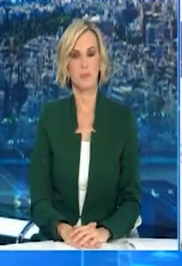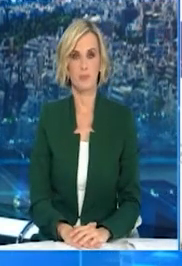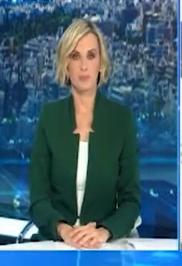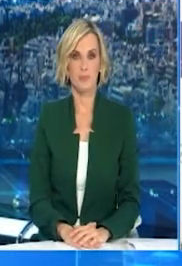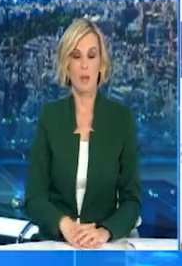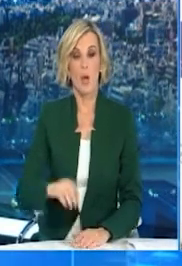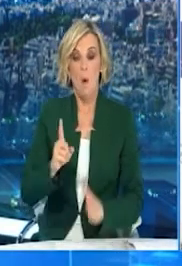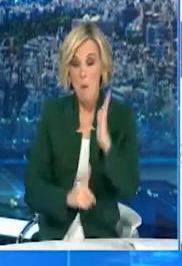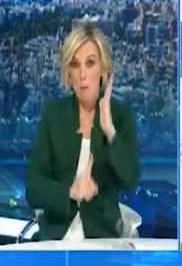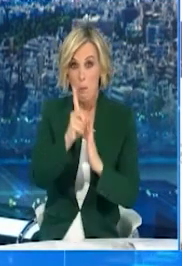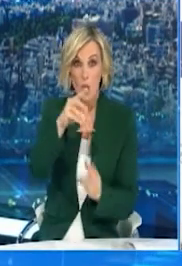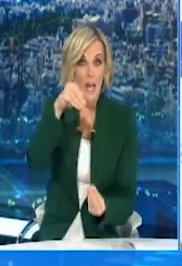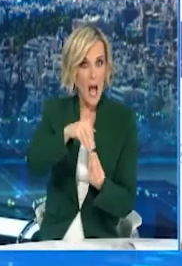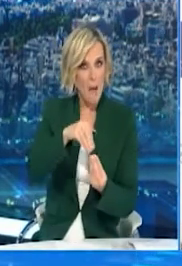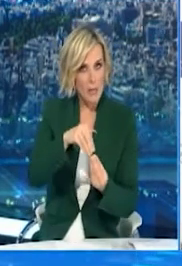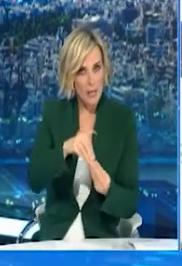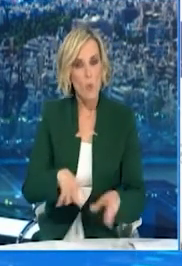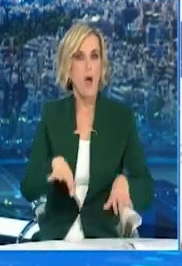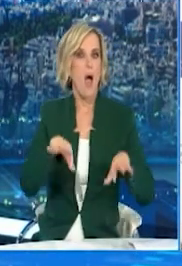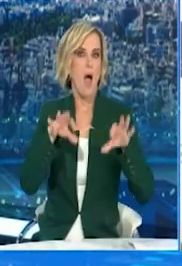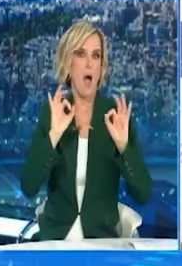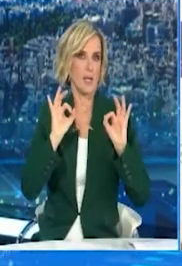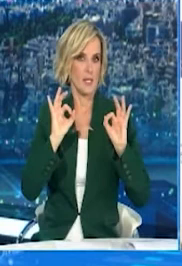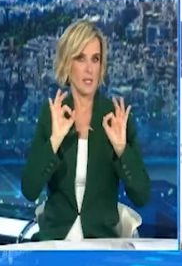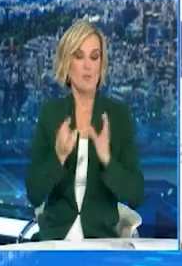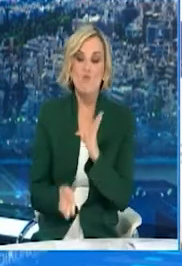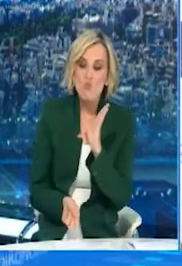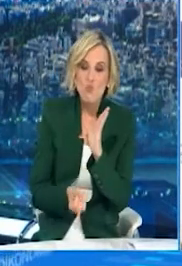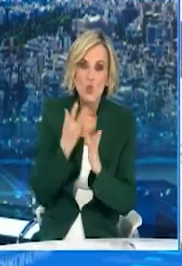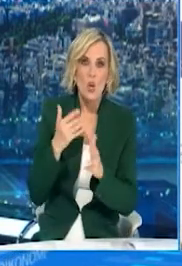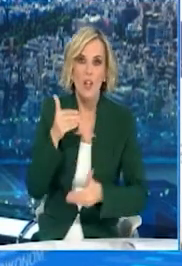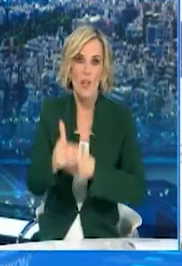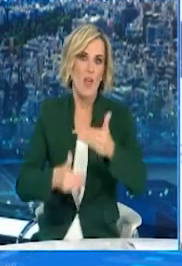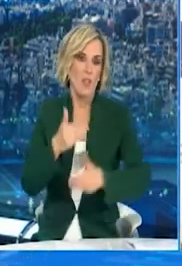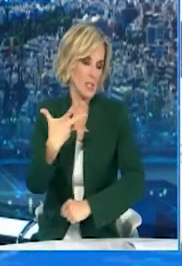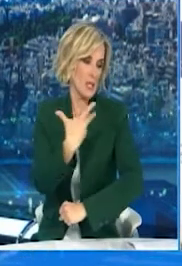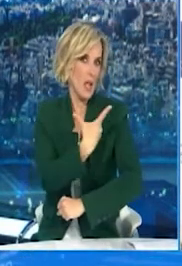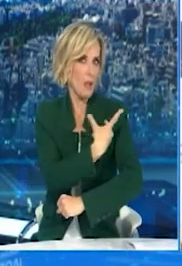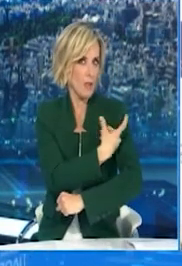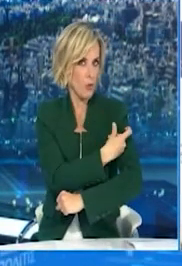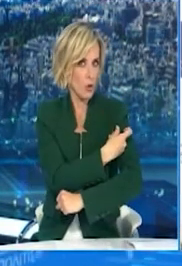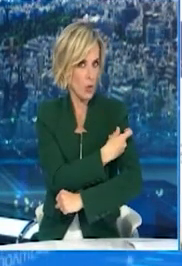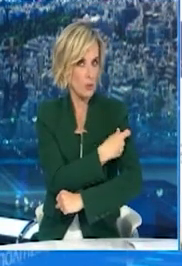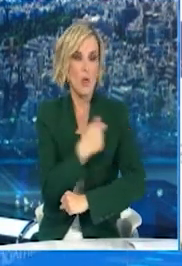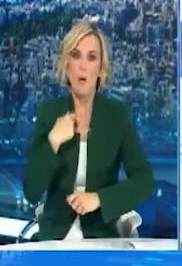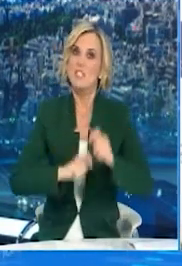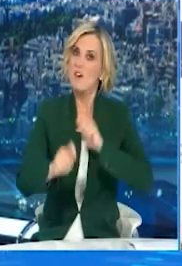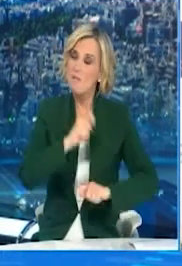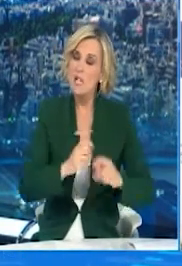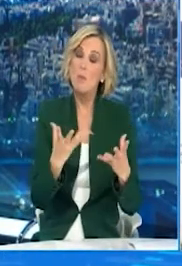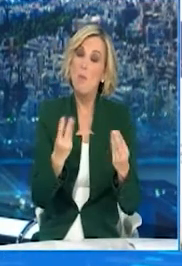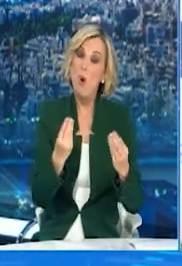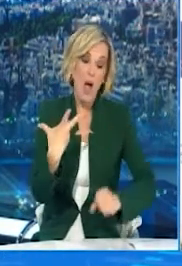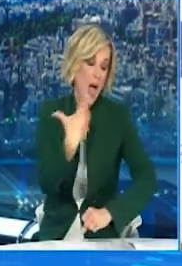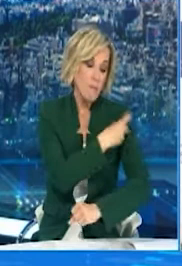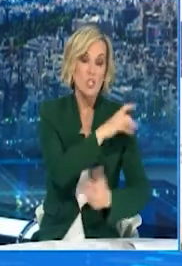1η Απριλίου ξεκινάει μια νέα φάση στην διενέργεια των εμβολιασμών. Ενεργοποιούμε σχεδόν το σύνολο των εμβολιαστικών μας κέντρων,